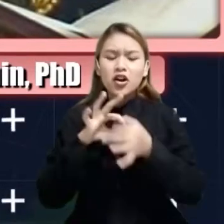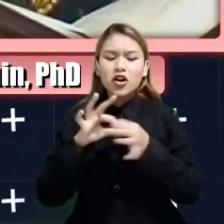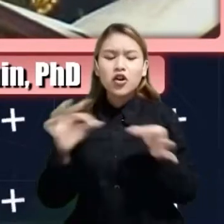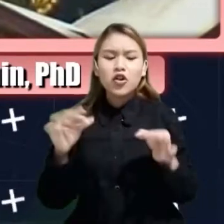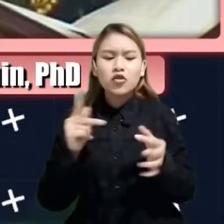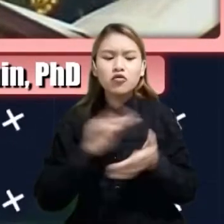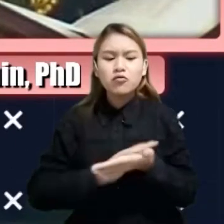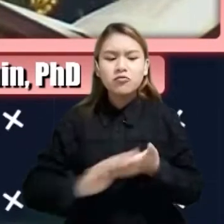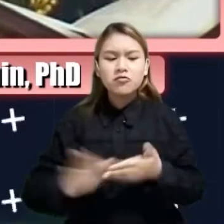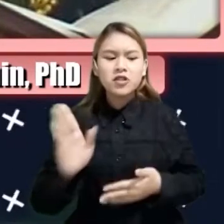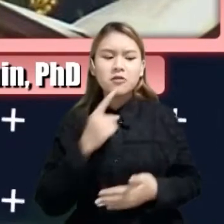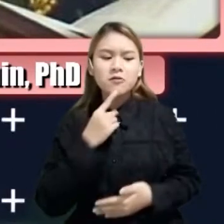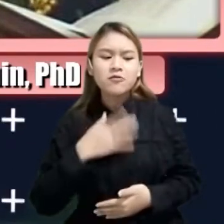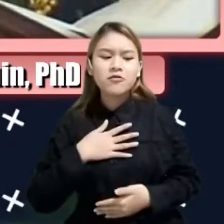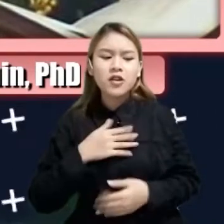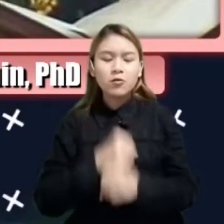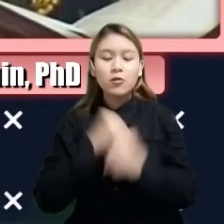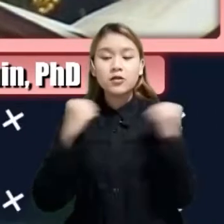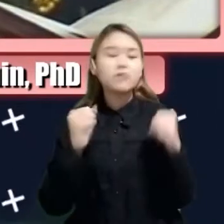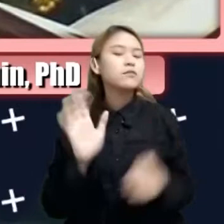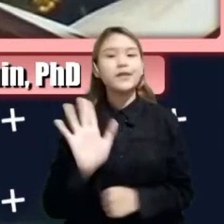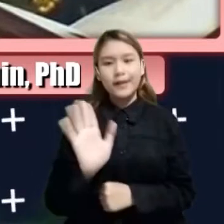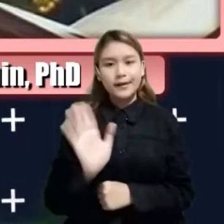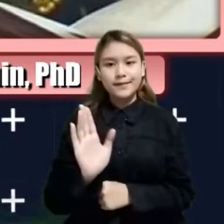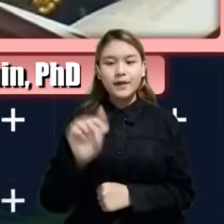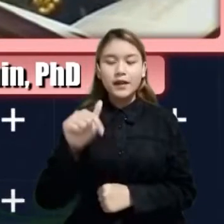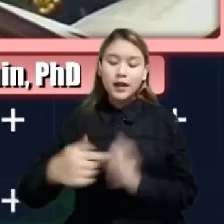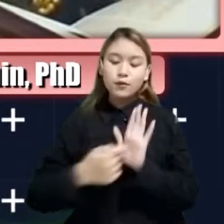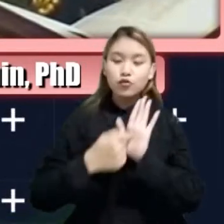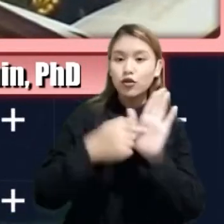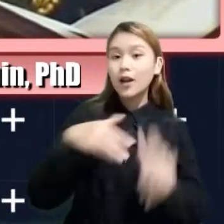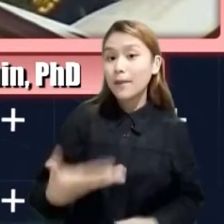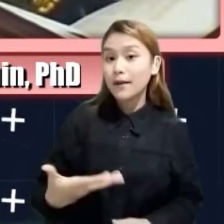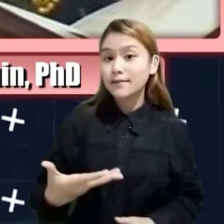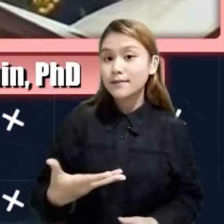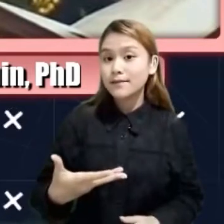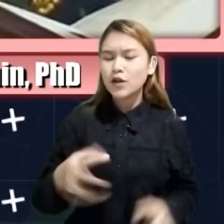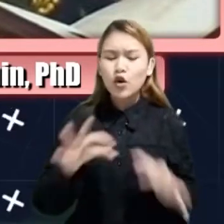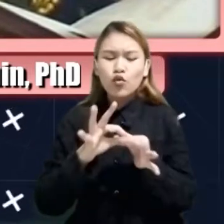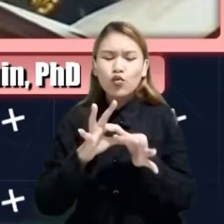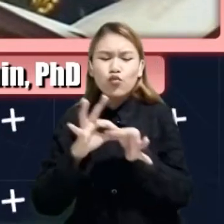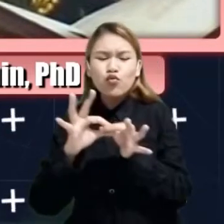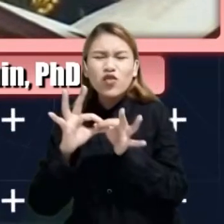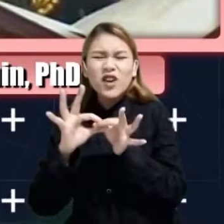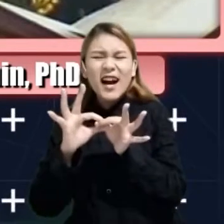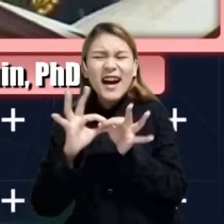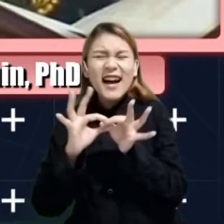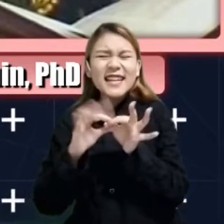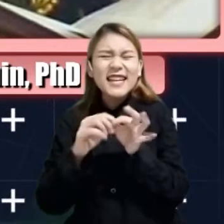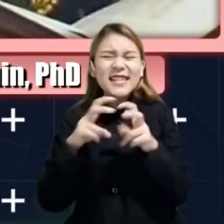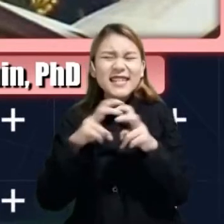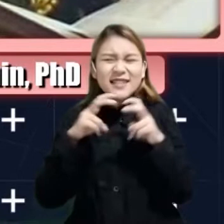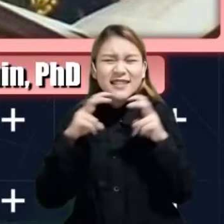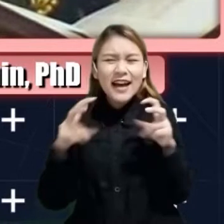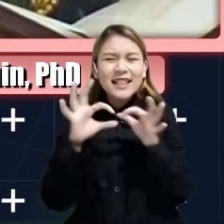gambaran hubungan yang sangat akrab antara Bapa, kemudian Anak yaitu Yesus Kristus,